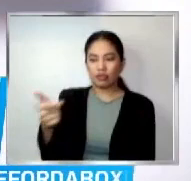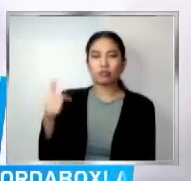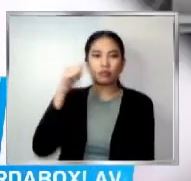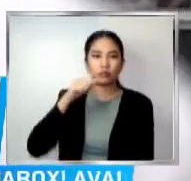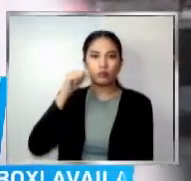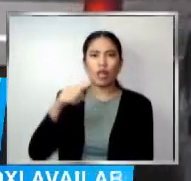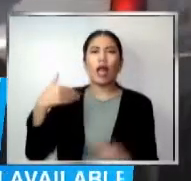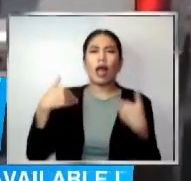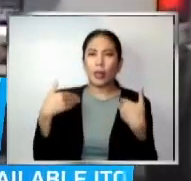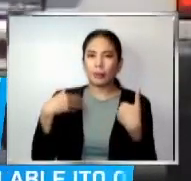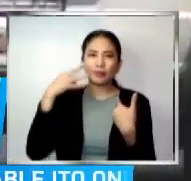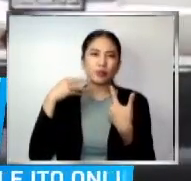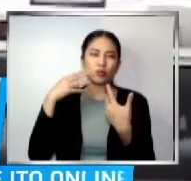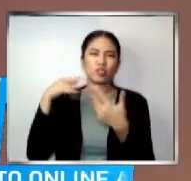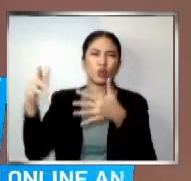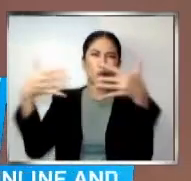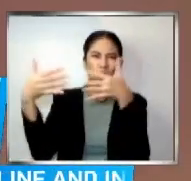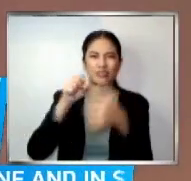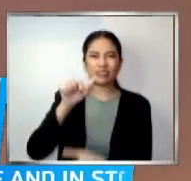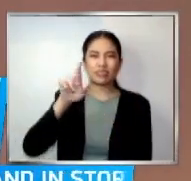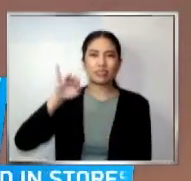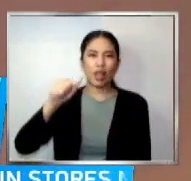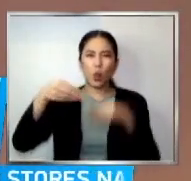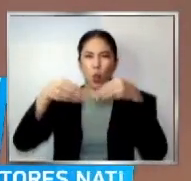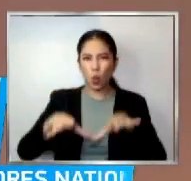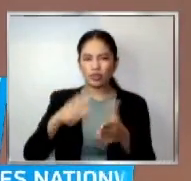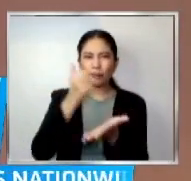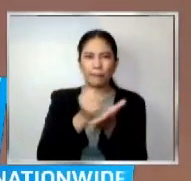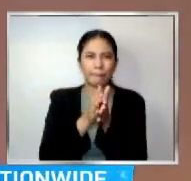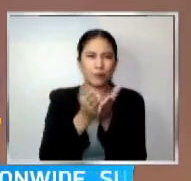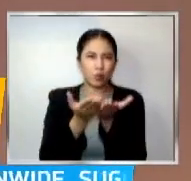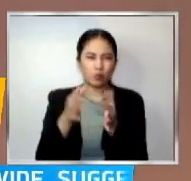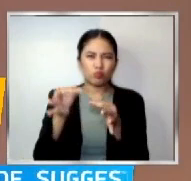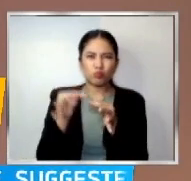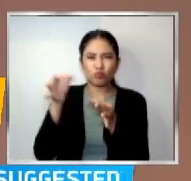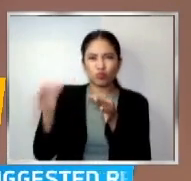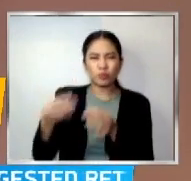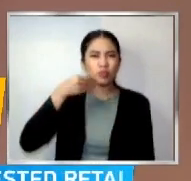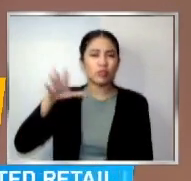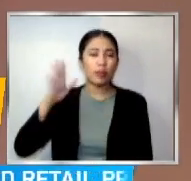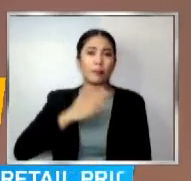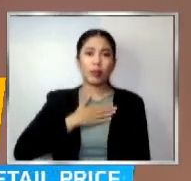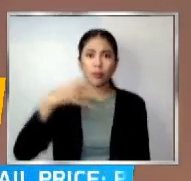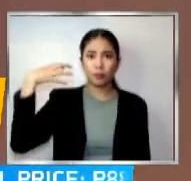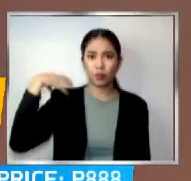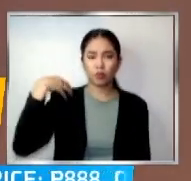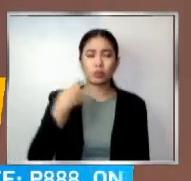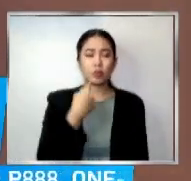pa ng passport kaya nagtagal bago siya nakauwi. Ang palaging sinasabi ng amo ko ay walang sasakyan kasi may